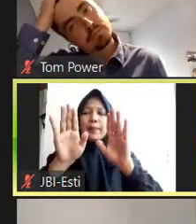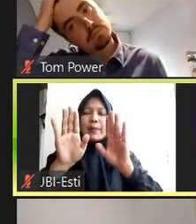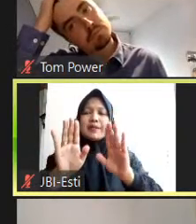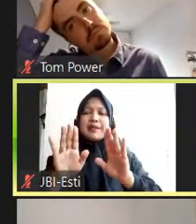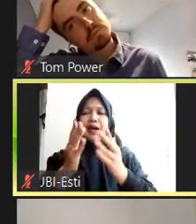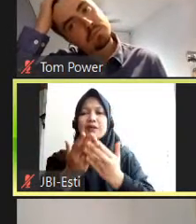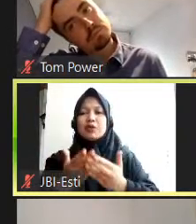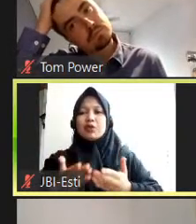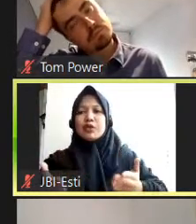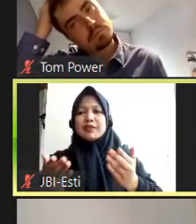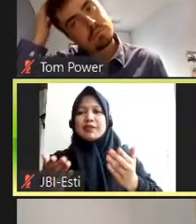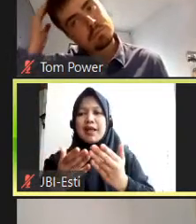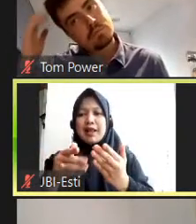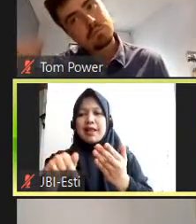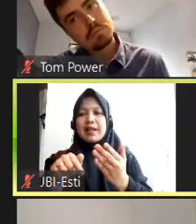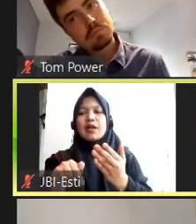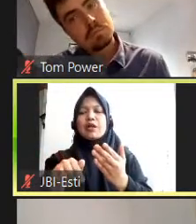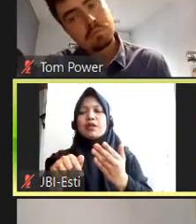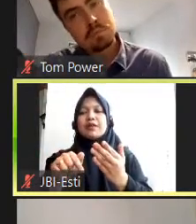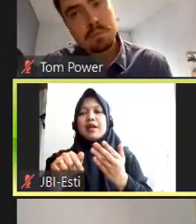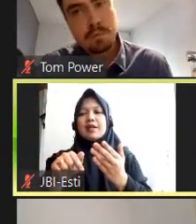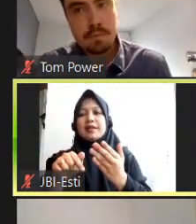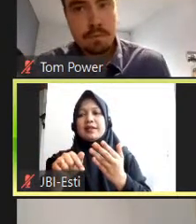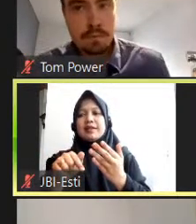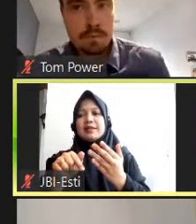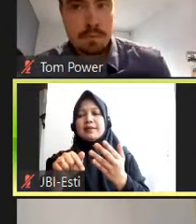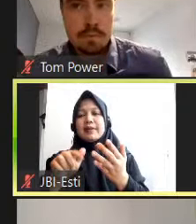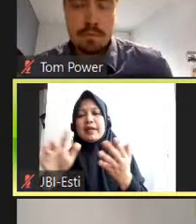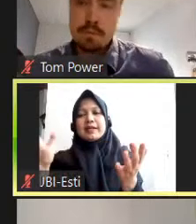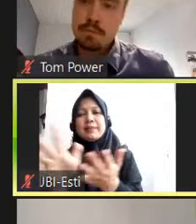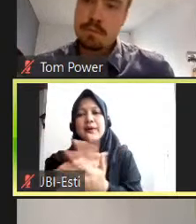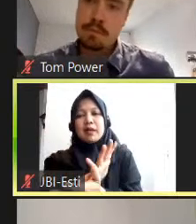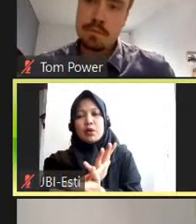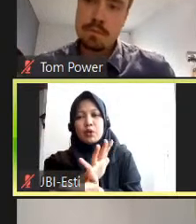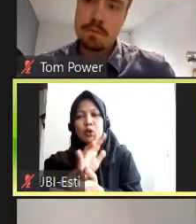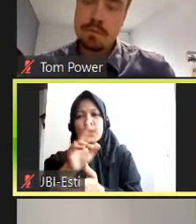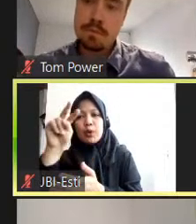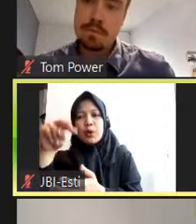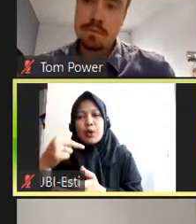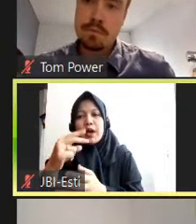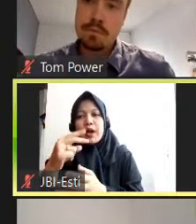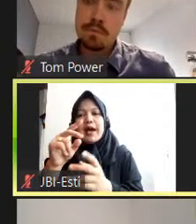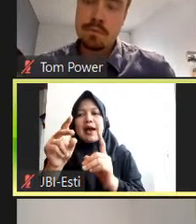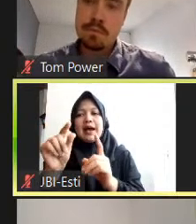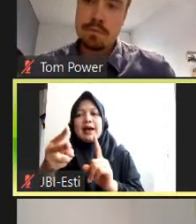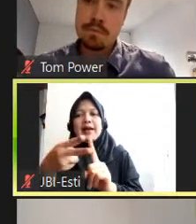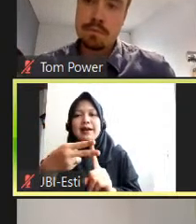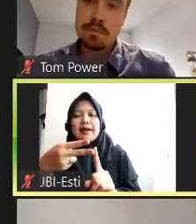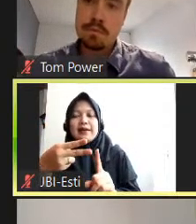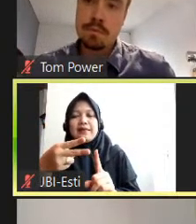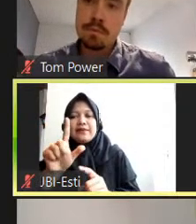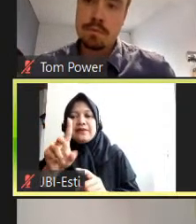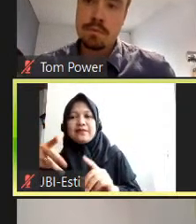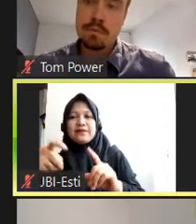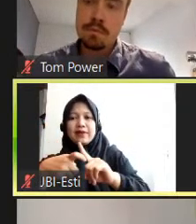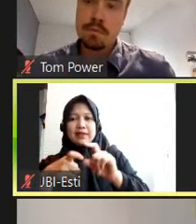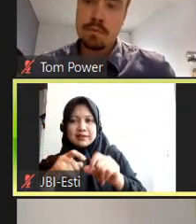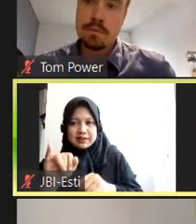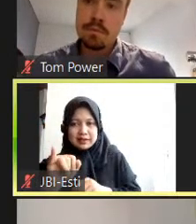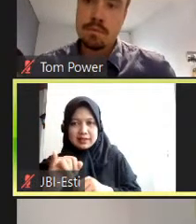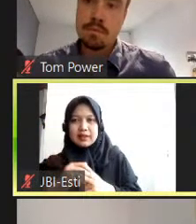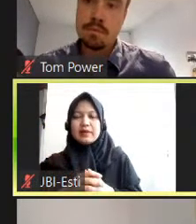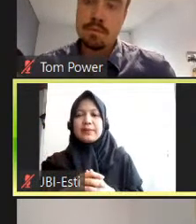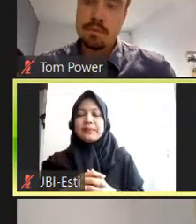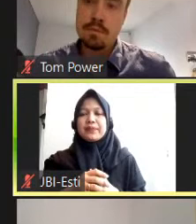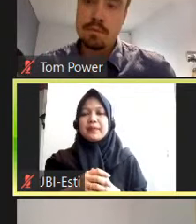prasarana dari represi. Nah, kalau dalam konteks Indonesia, hampir semua sepertinya kita sepakat ketika